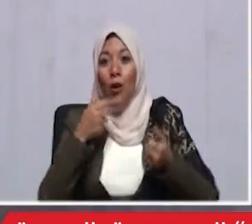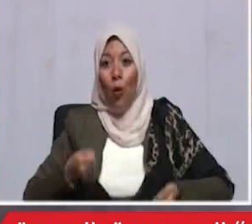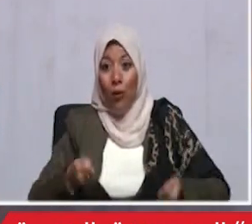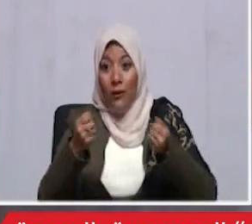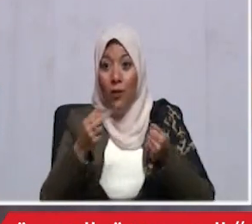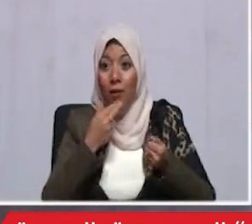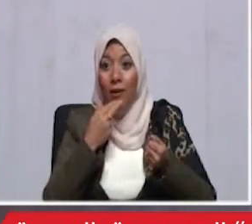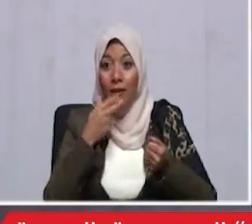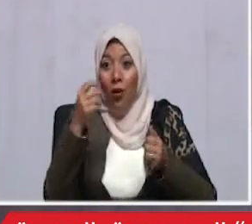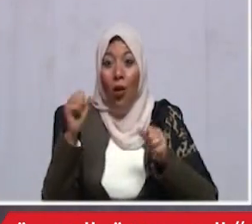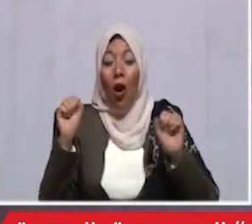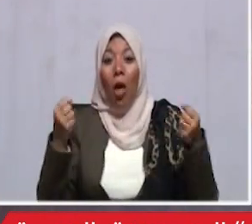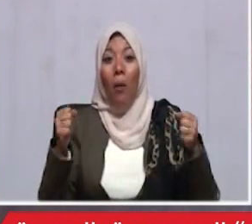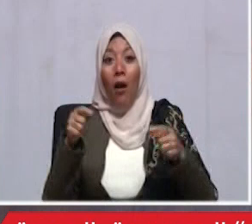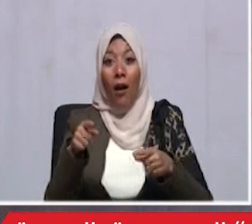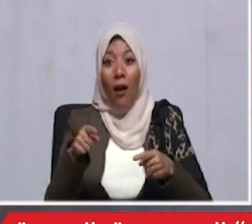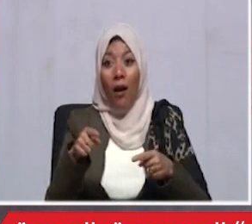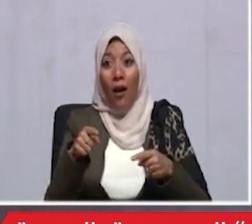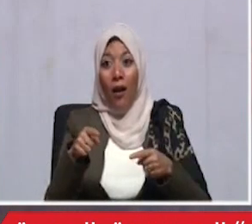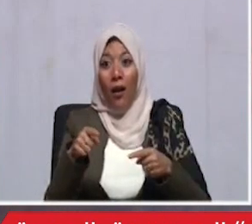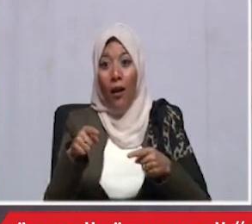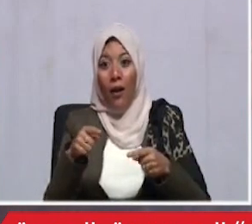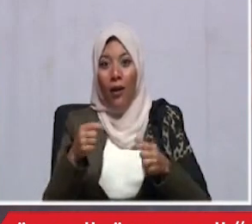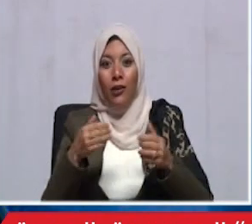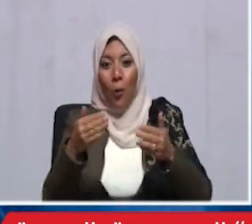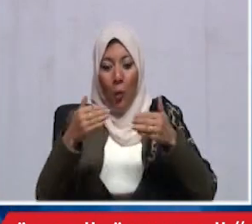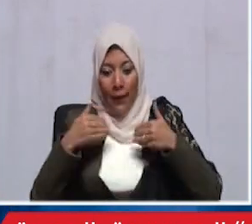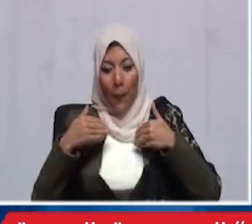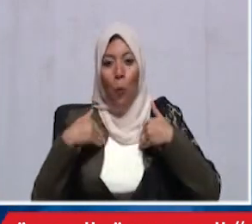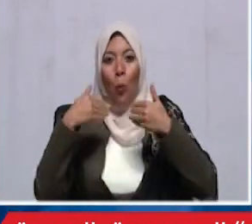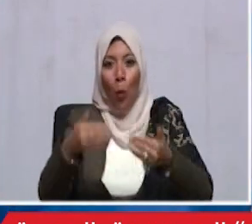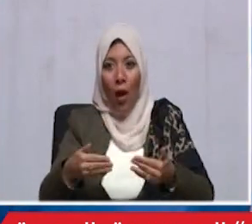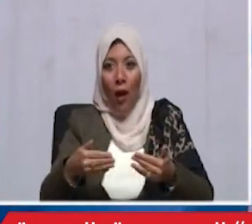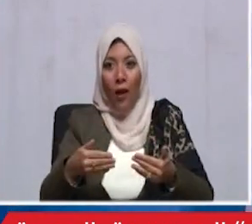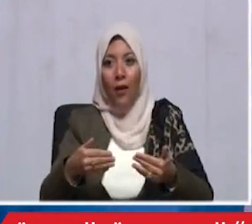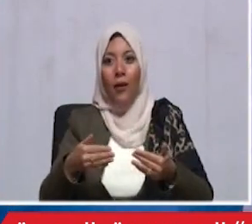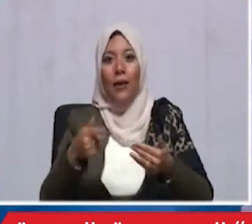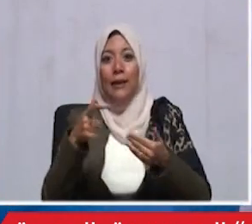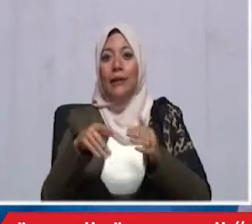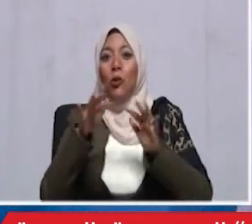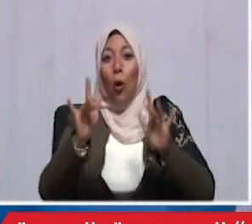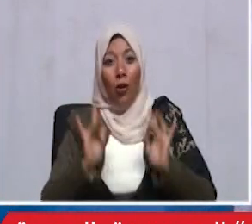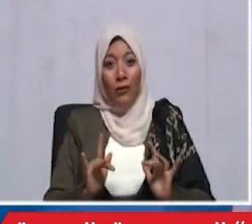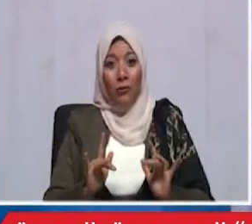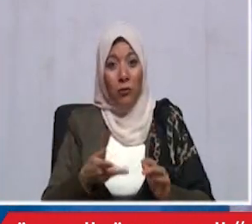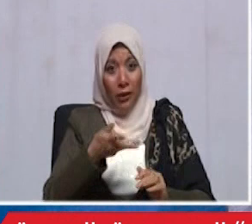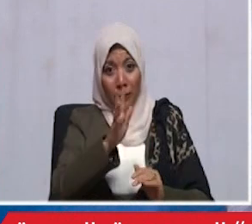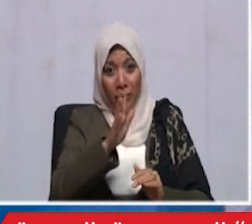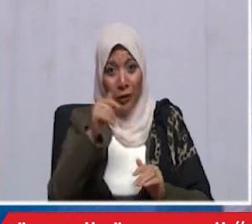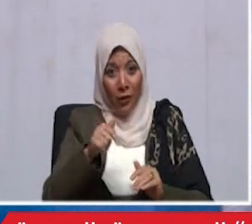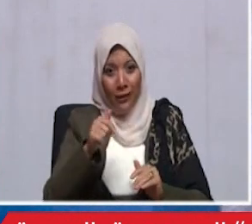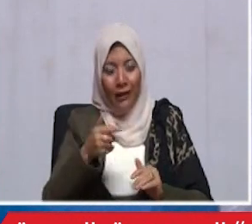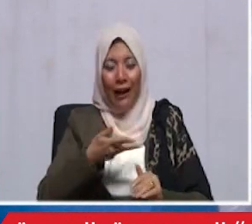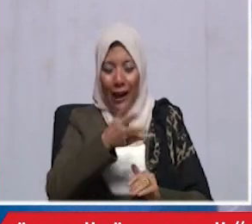المنعم كهربائي يطلع قدام وهيعلمك عليه دلوقتي ويرجع لورا عشان وانت خارج بقى تركت على